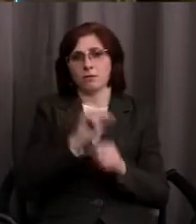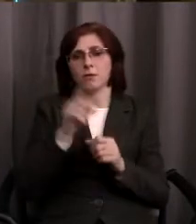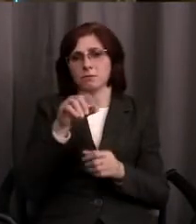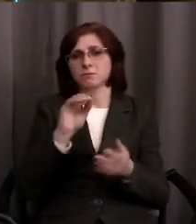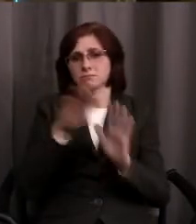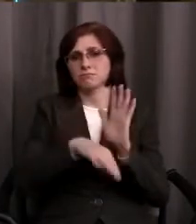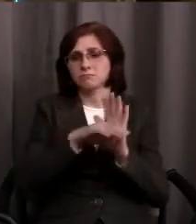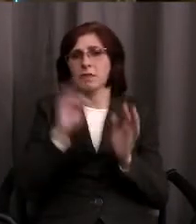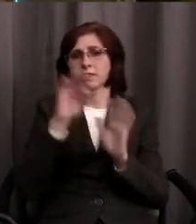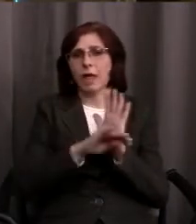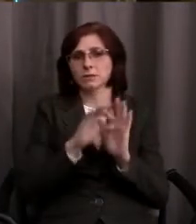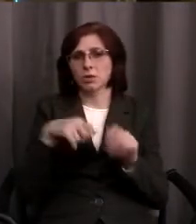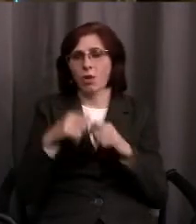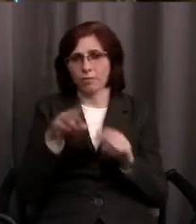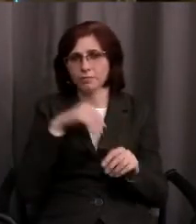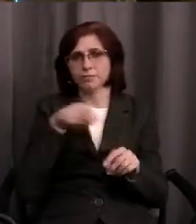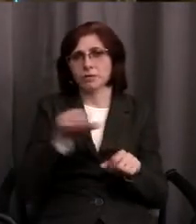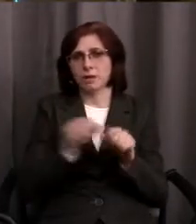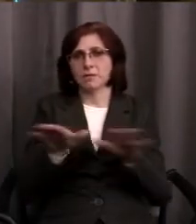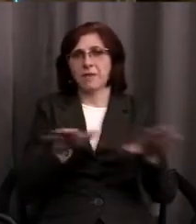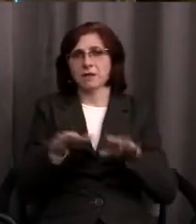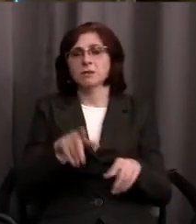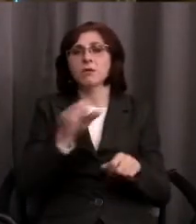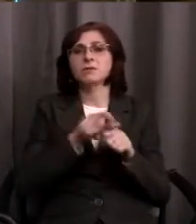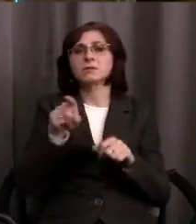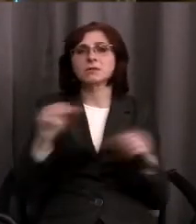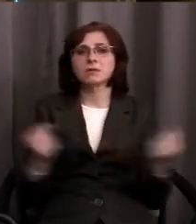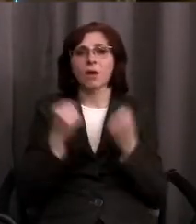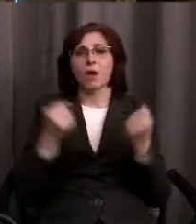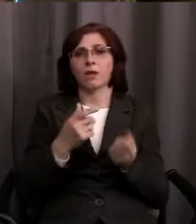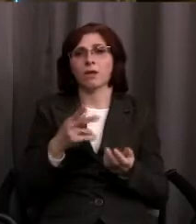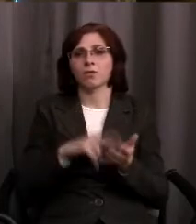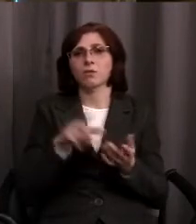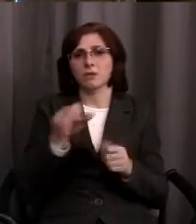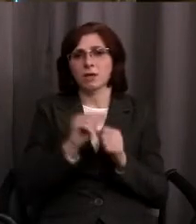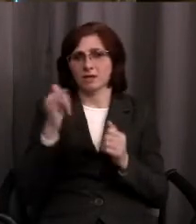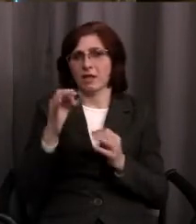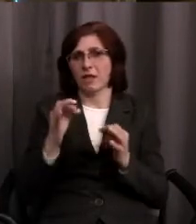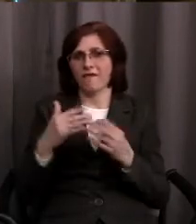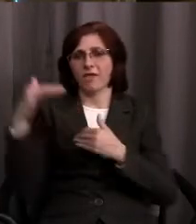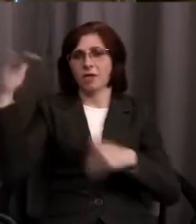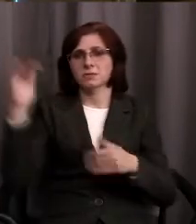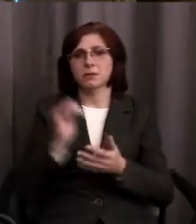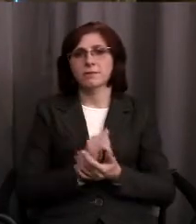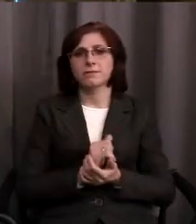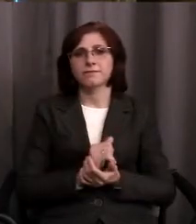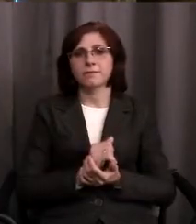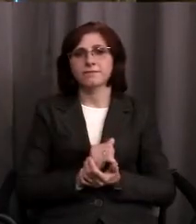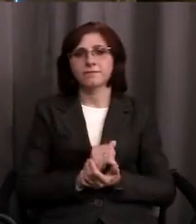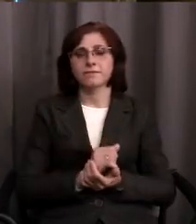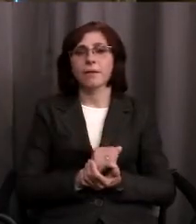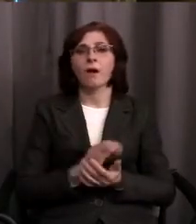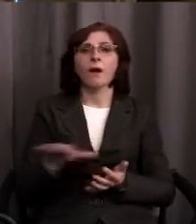inwentami. To są tego typu działania, których jest coraz więcej.